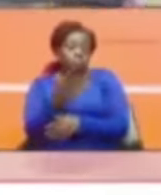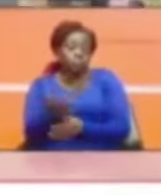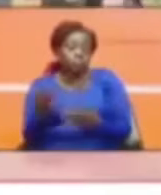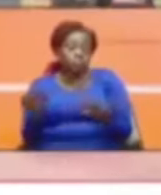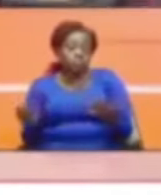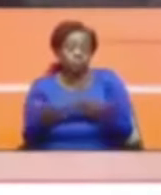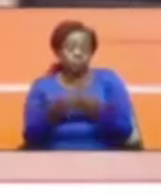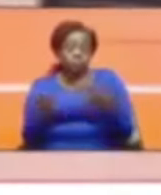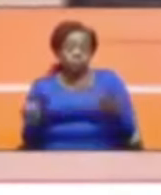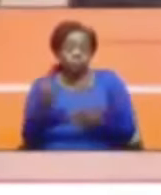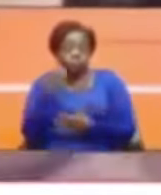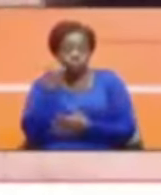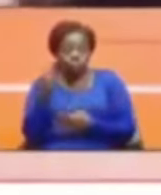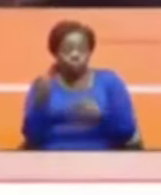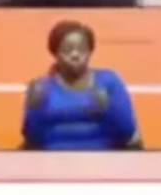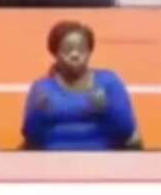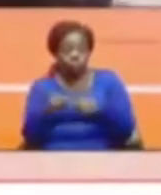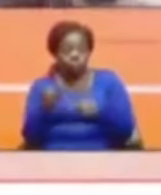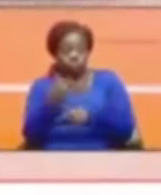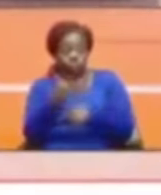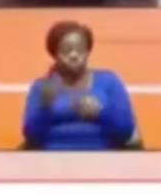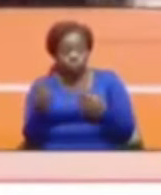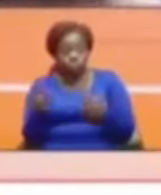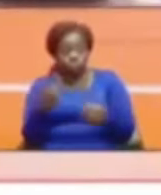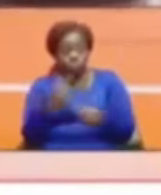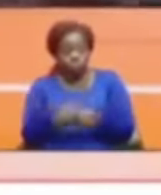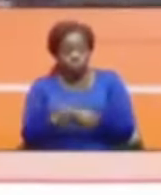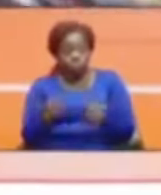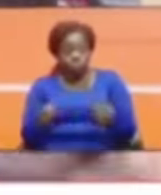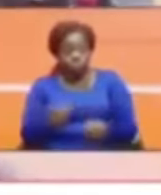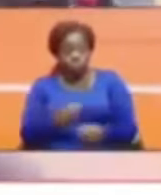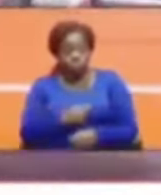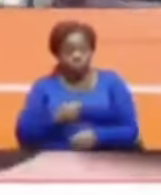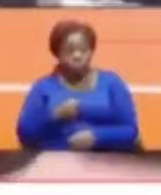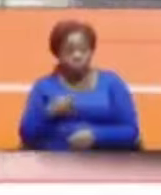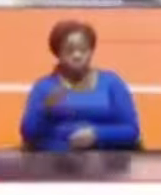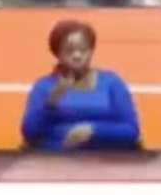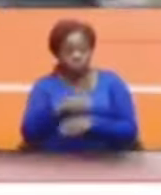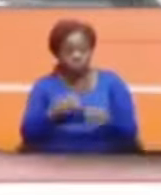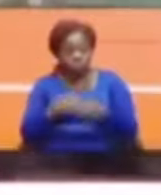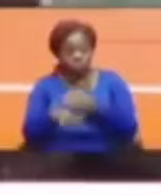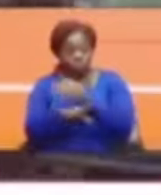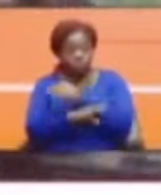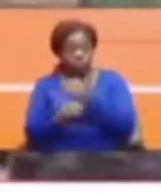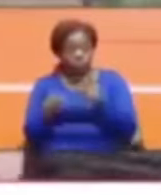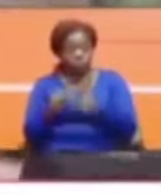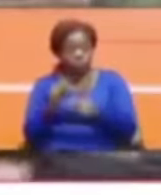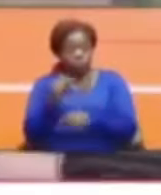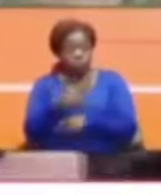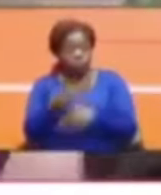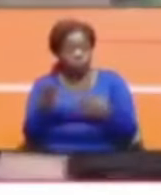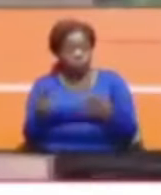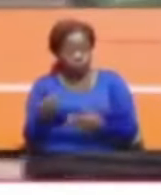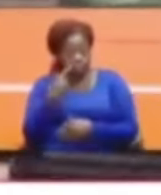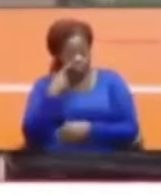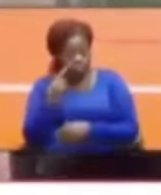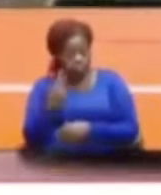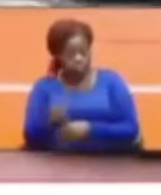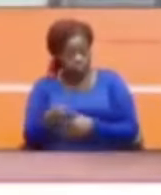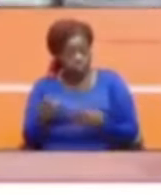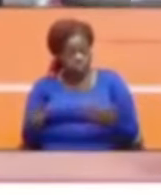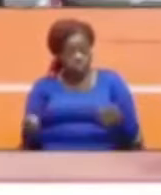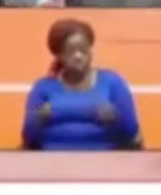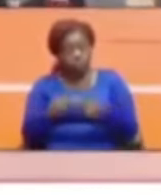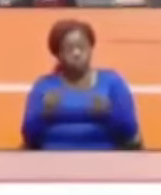munnange tebamutadde ate ng'ebintu tabanga maama wange oyo tabanga mwababya kala muzibu temujja bibeeramu atanye